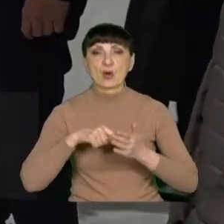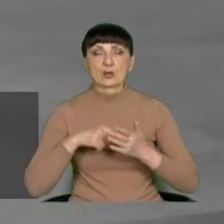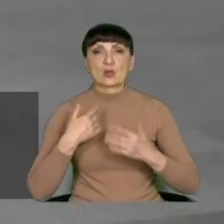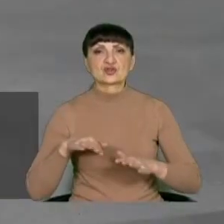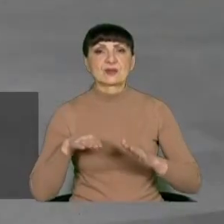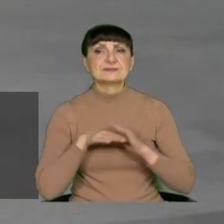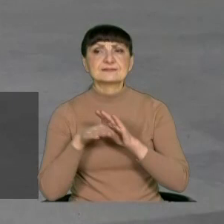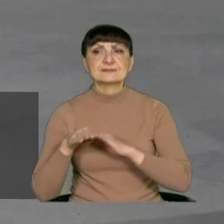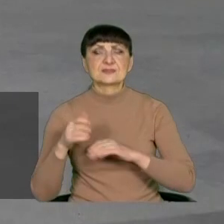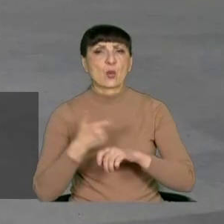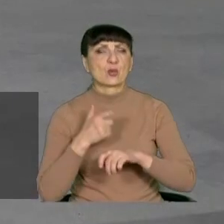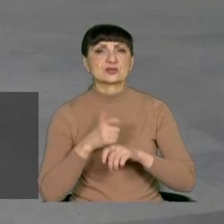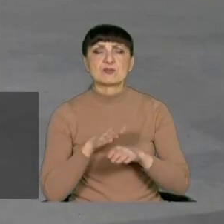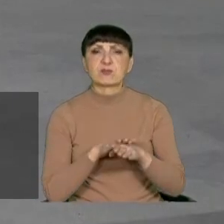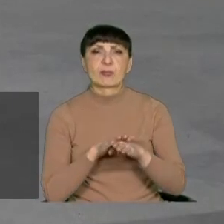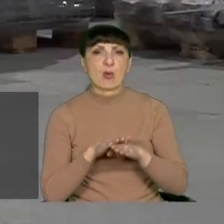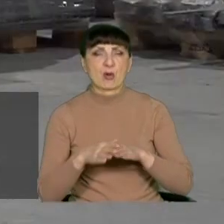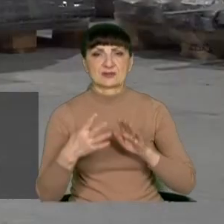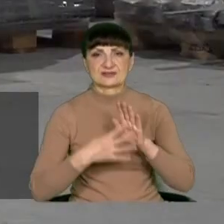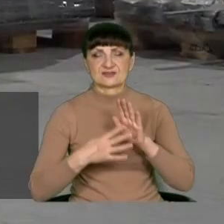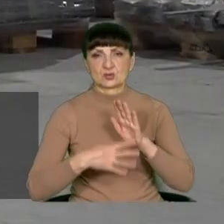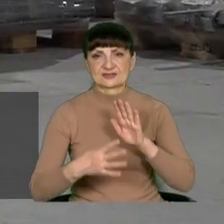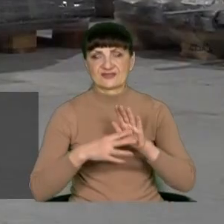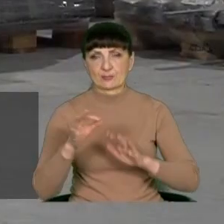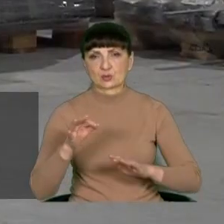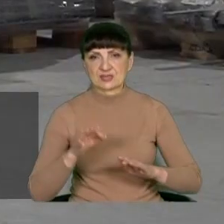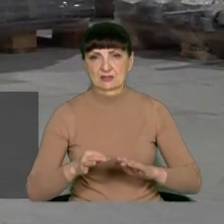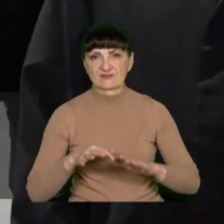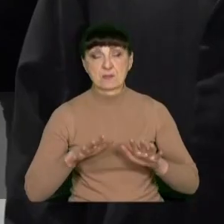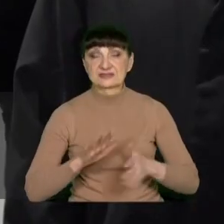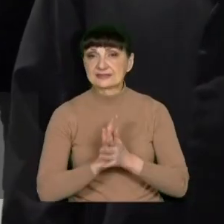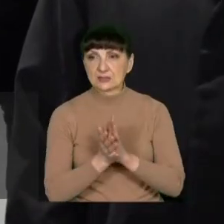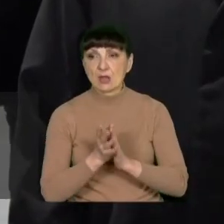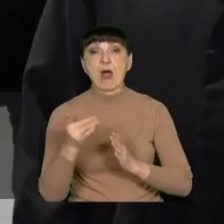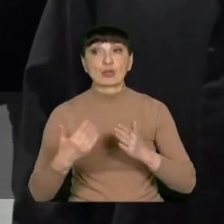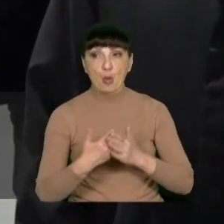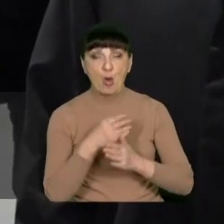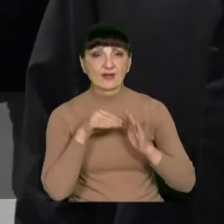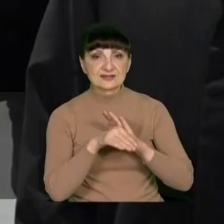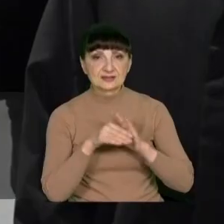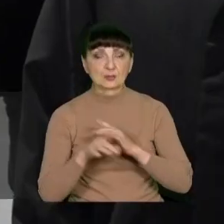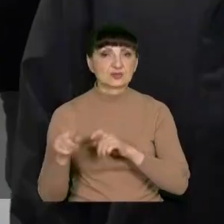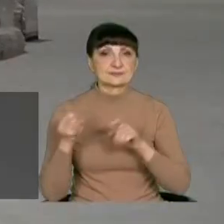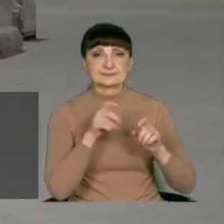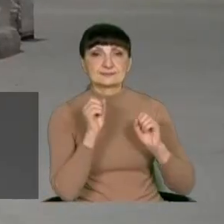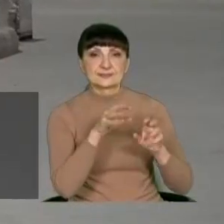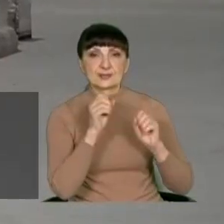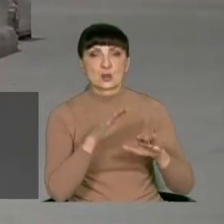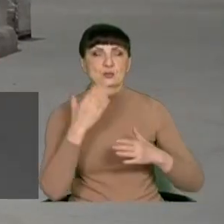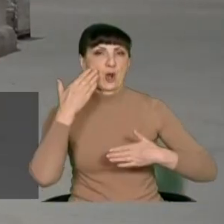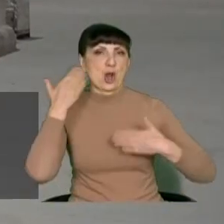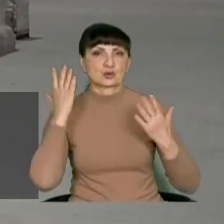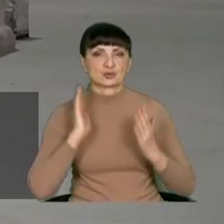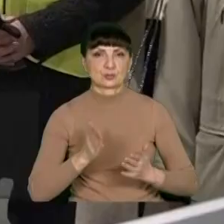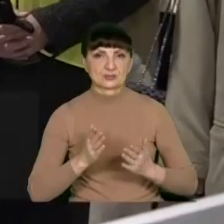загруженность подобных складов класса А составляет более 99%. Новый СВХ позволит перераспределить нагрузку и перестроить